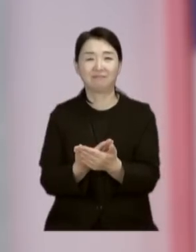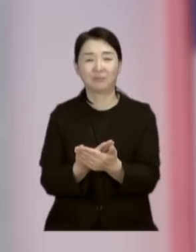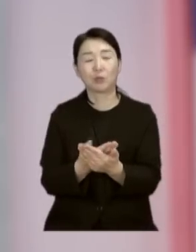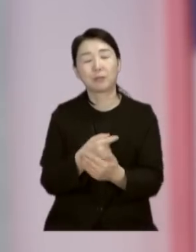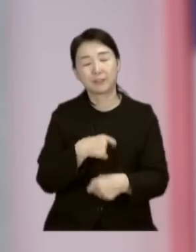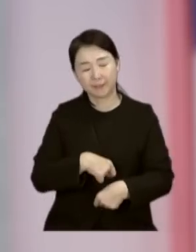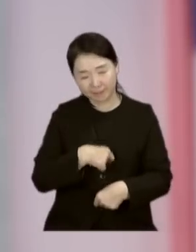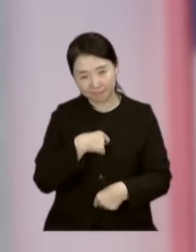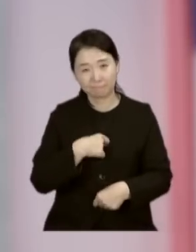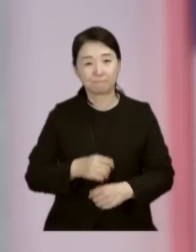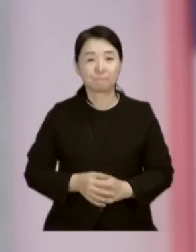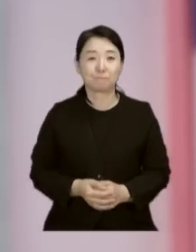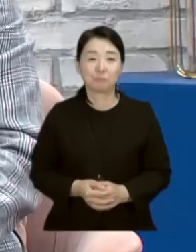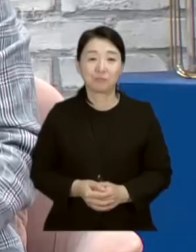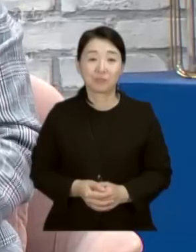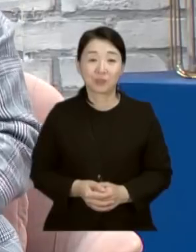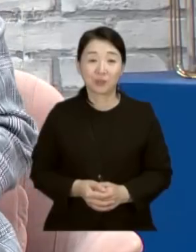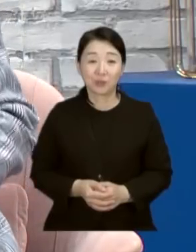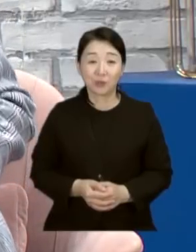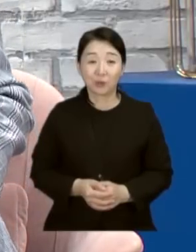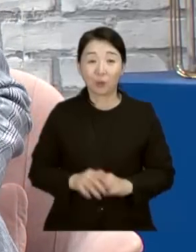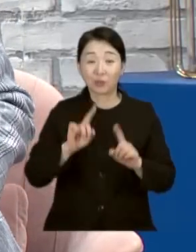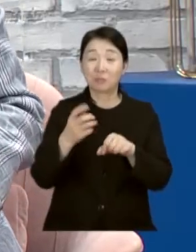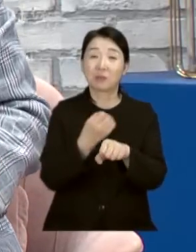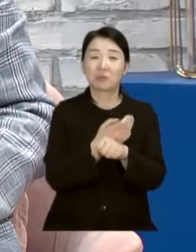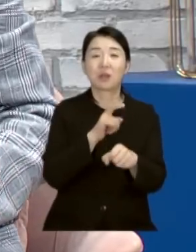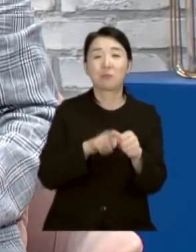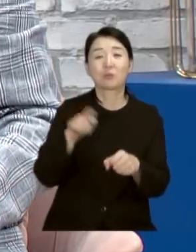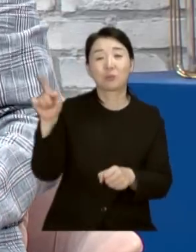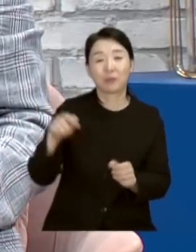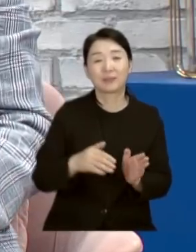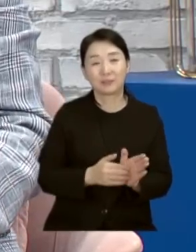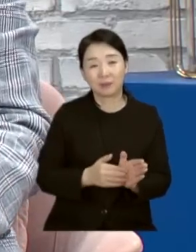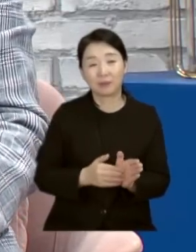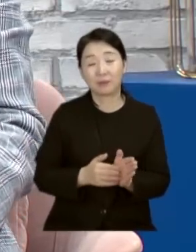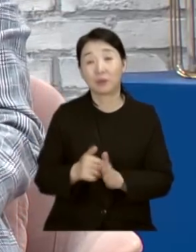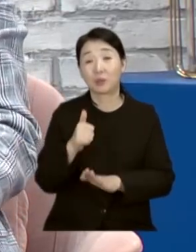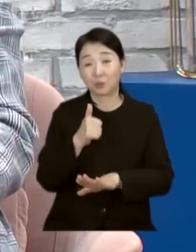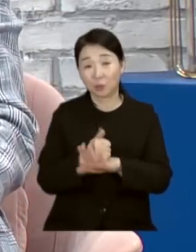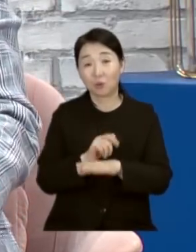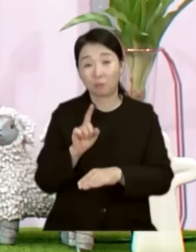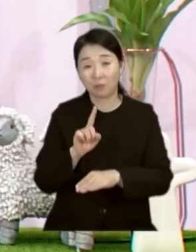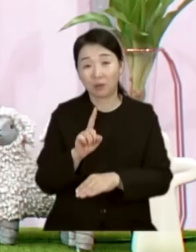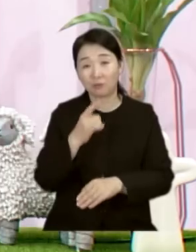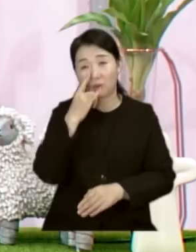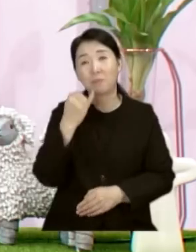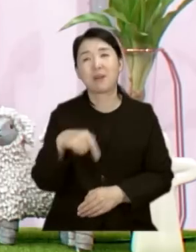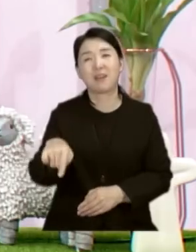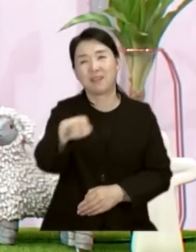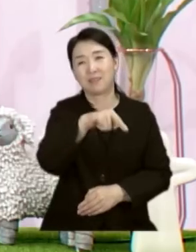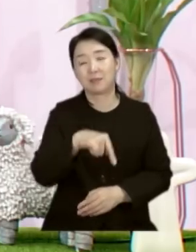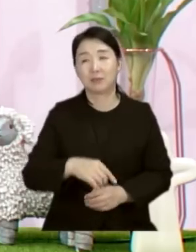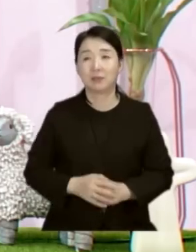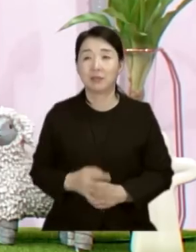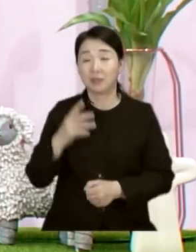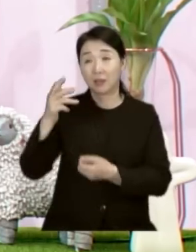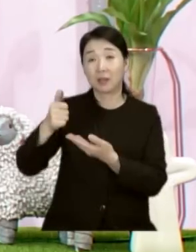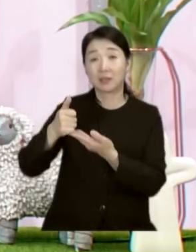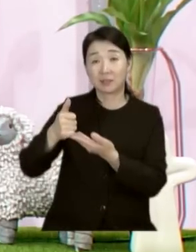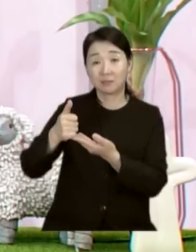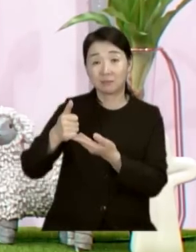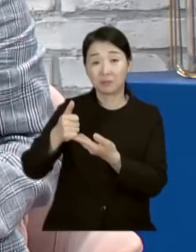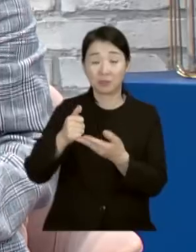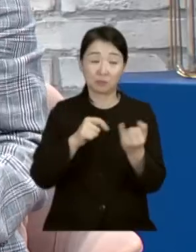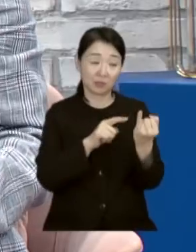좋겠어요. 정말 진심으로. 아멘. 네. 오늘 이 말씀 하시는 분이 나오신 거거든요. 그러니까, 네. 그러니까. 결론은 이거예요. 네. 우리 엄마들. 하나님이